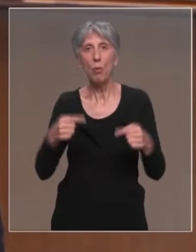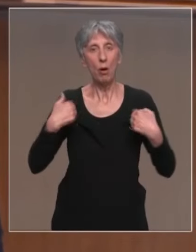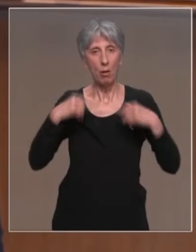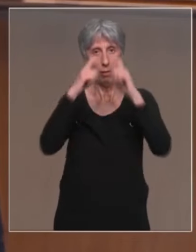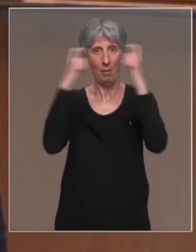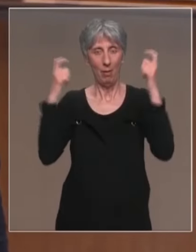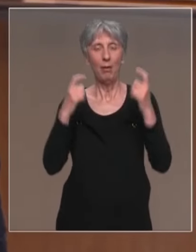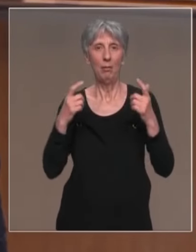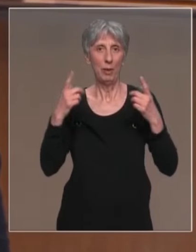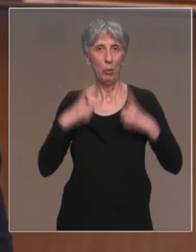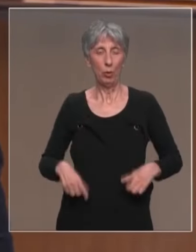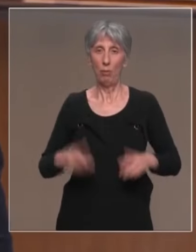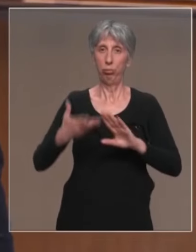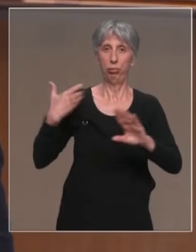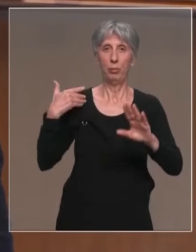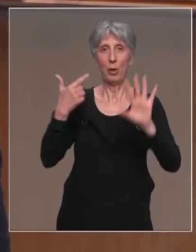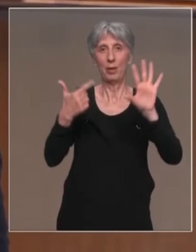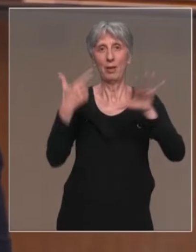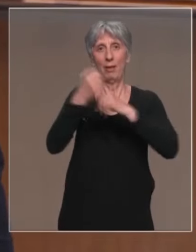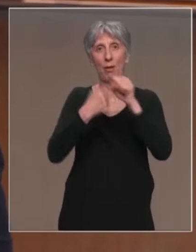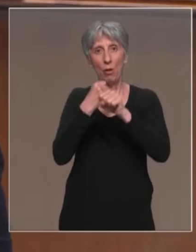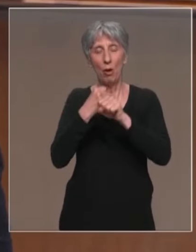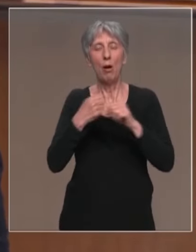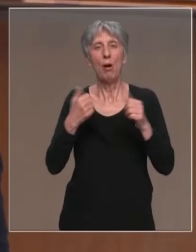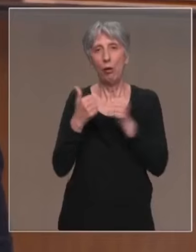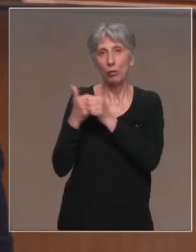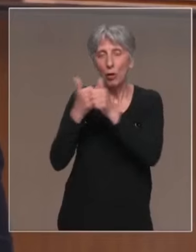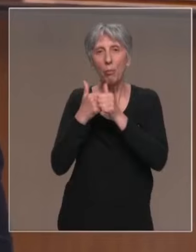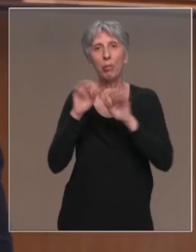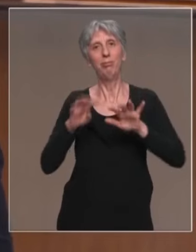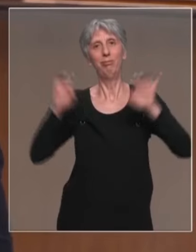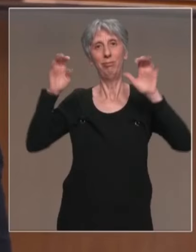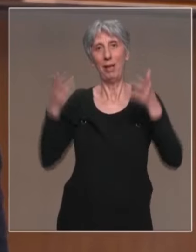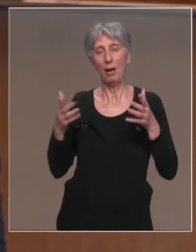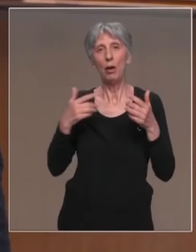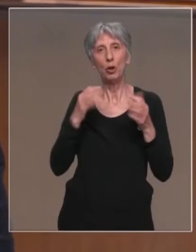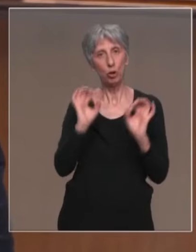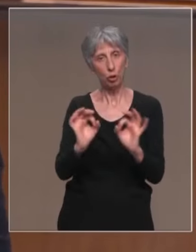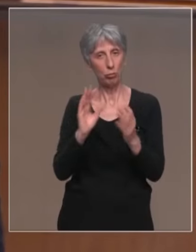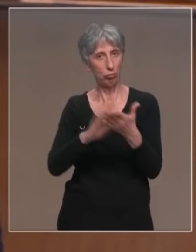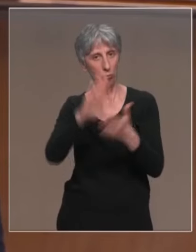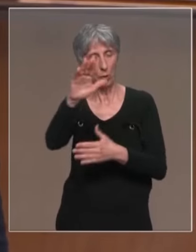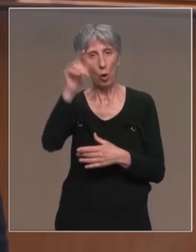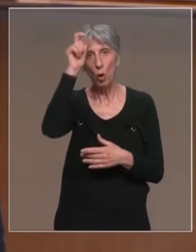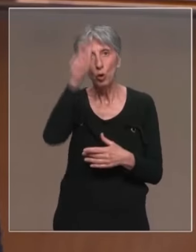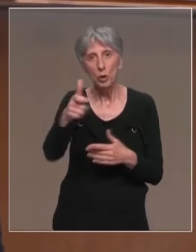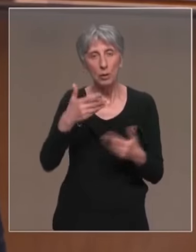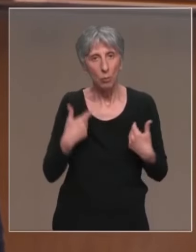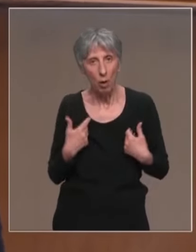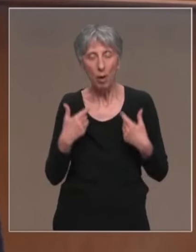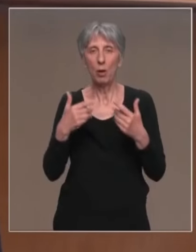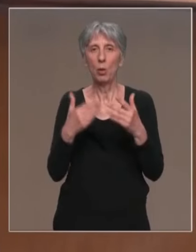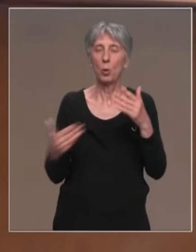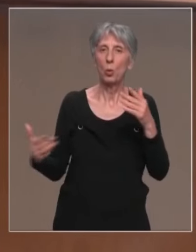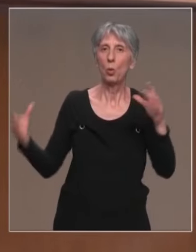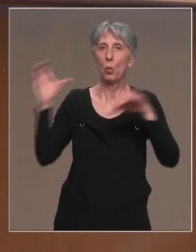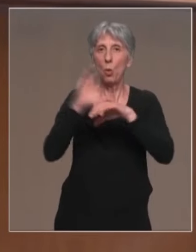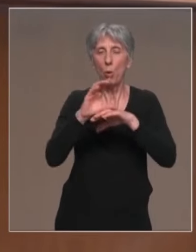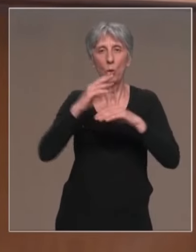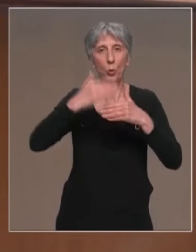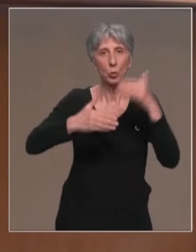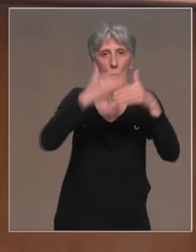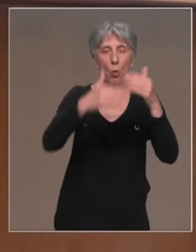7 ans. Nous avons siégé ensemble, côte à côte. Je peux vous assurer que la logique qui sera la mienne, ce sera celle de la co-construction, de l'écoute des